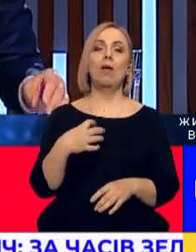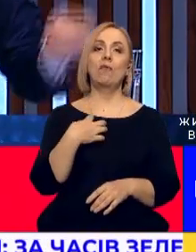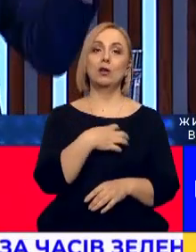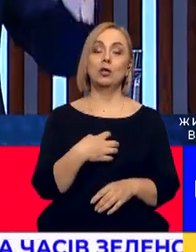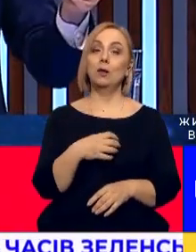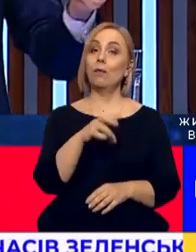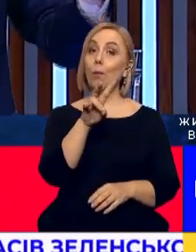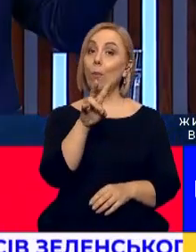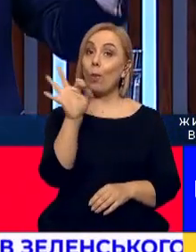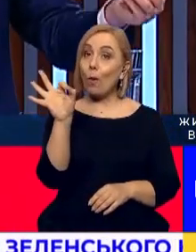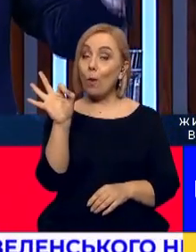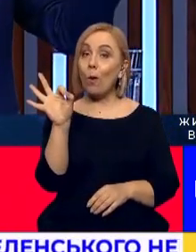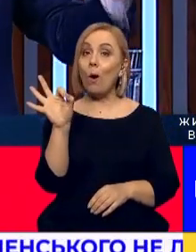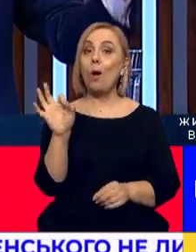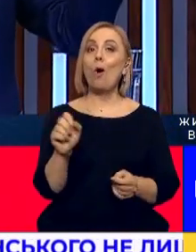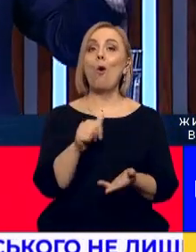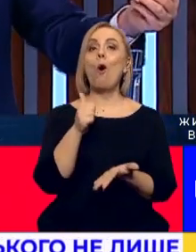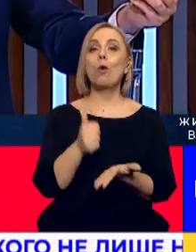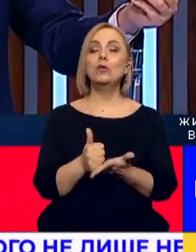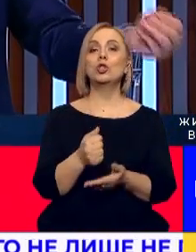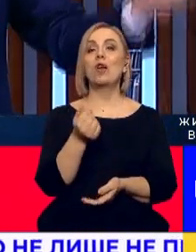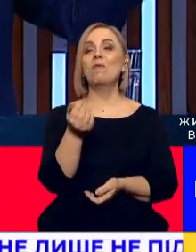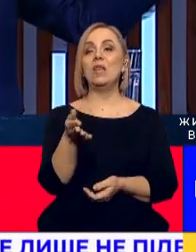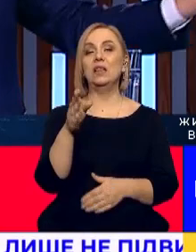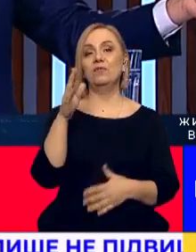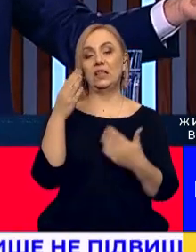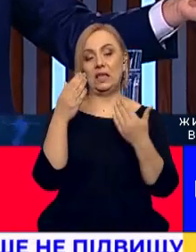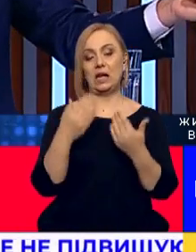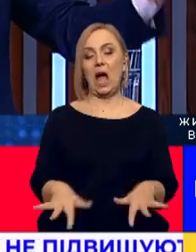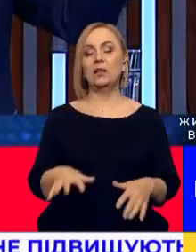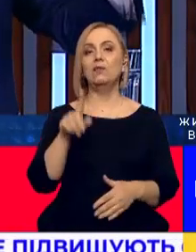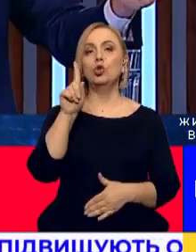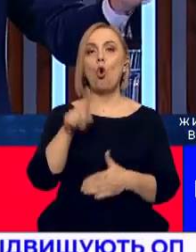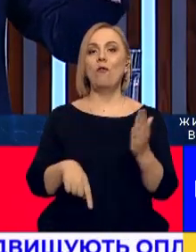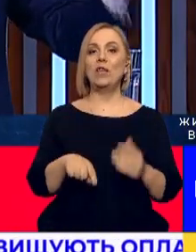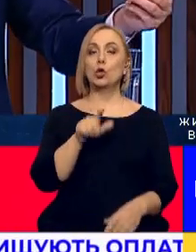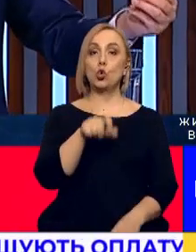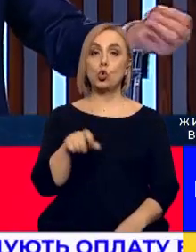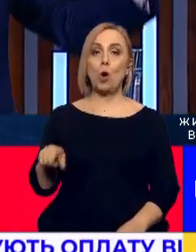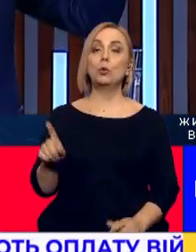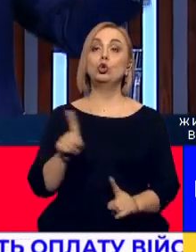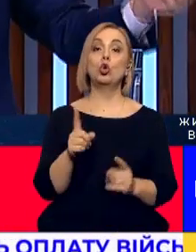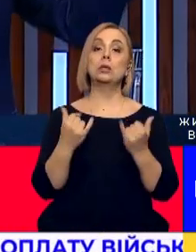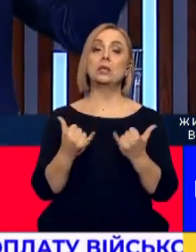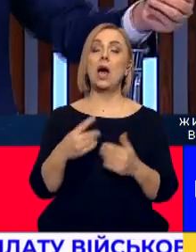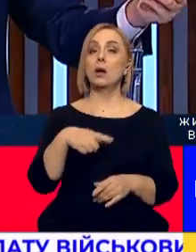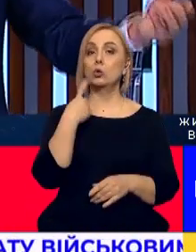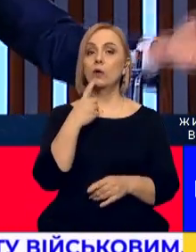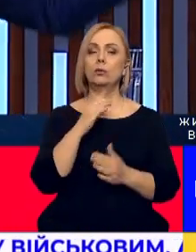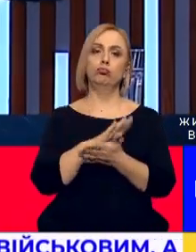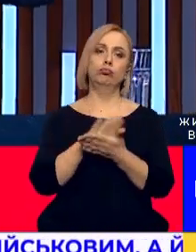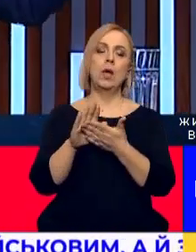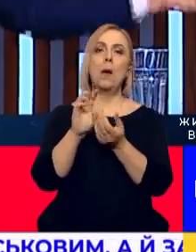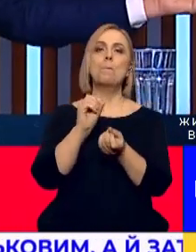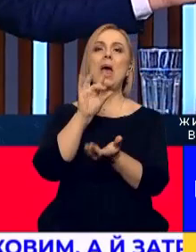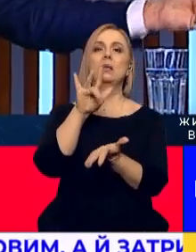обставина. Найголовніше, що він втратив довіру громадян. І все, що він зараз говорить, це виключно з метою утримати владу.